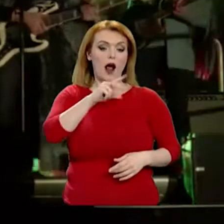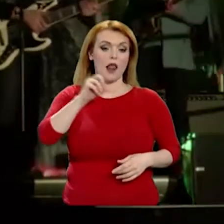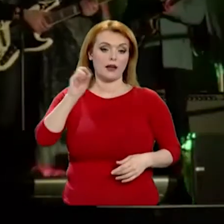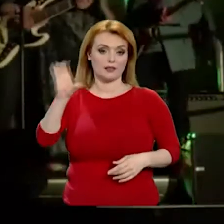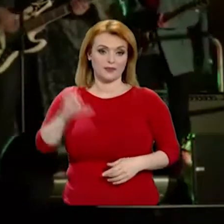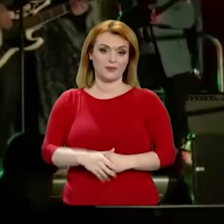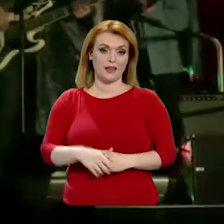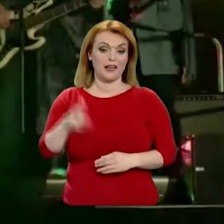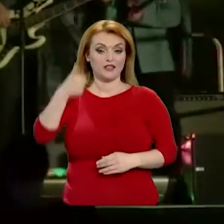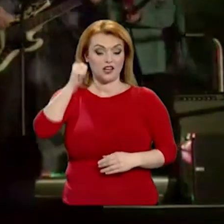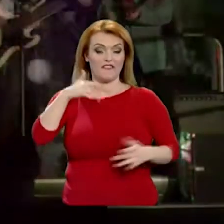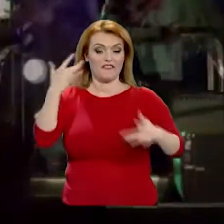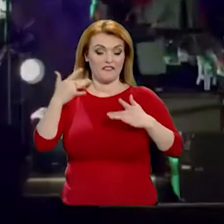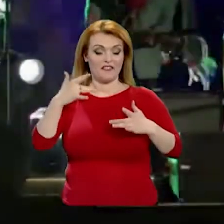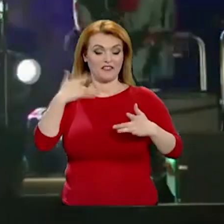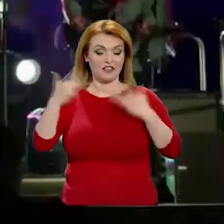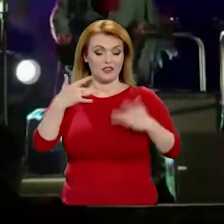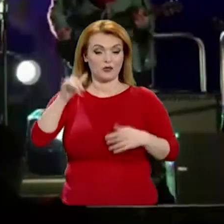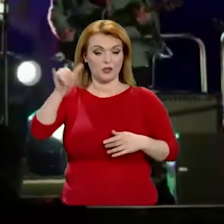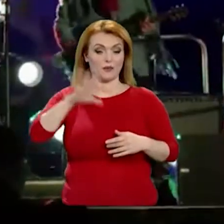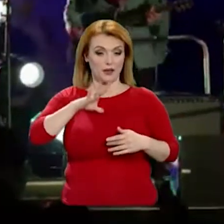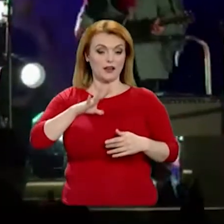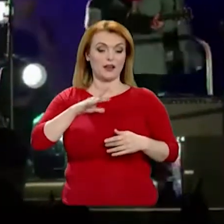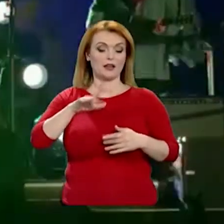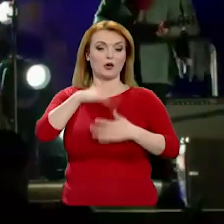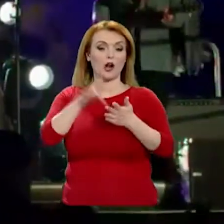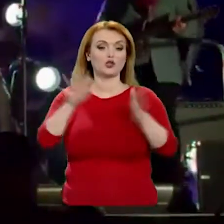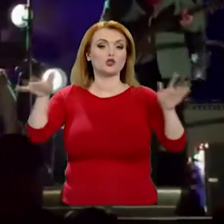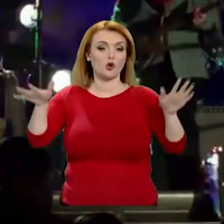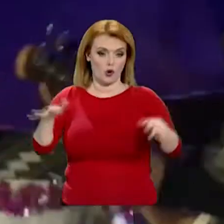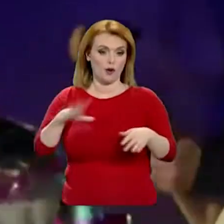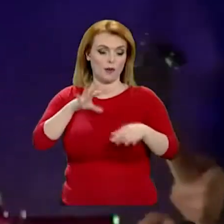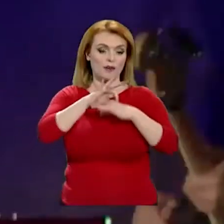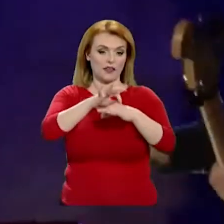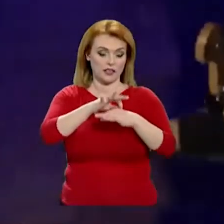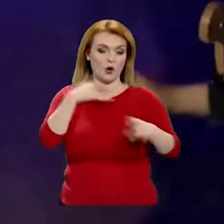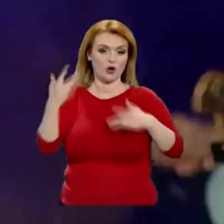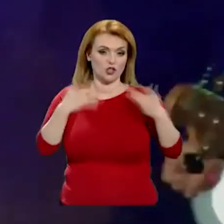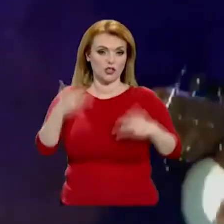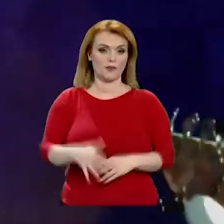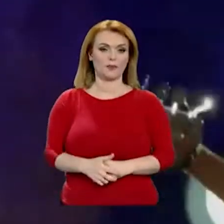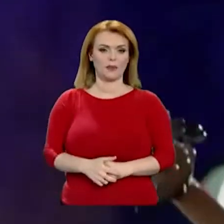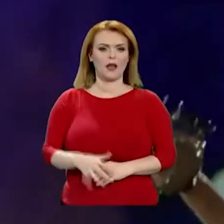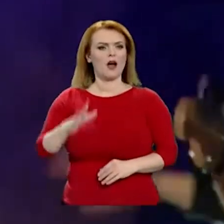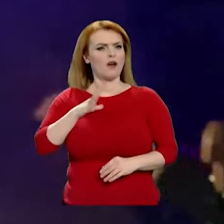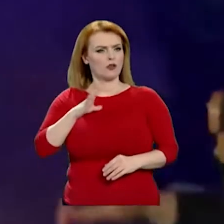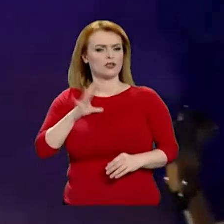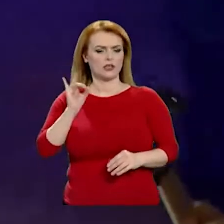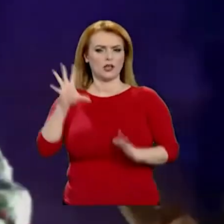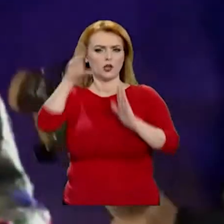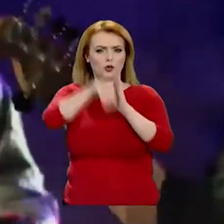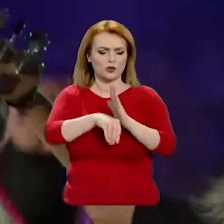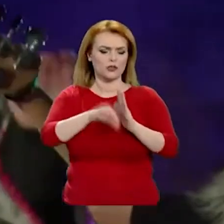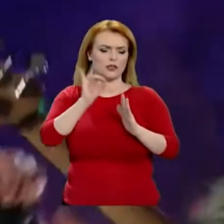Cetatea soroca artiștii la oferit spectatorilor o adevărată feerie muzicală cu măști tradiții și multă voie bună Am